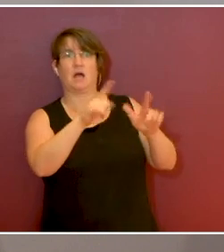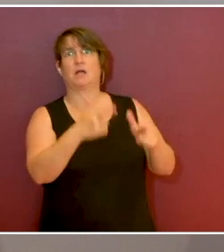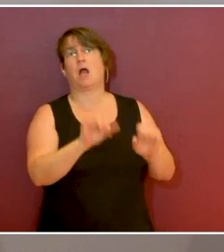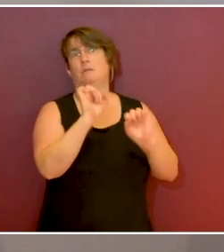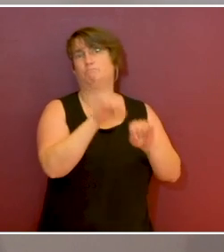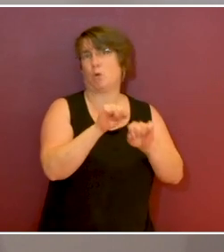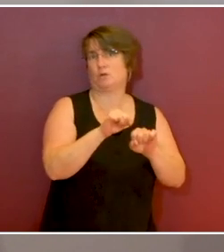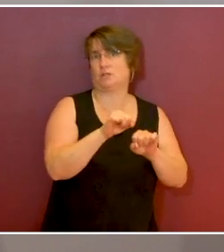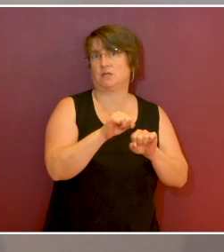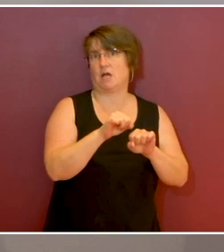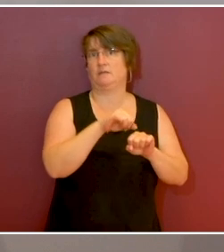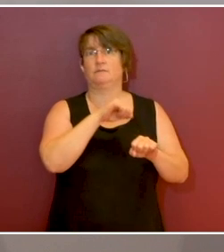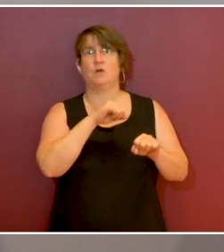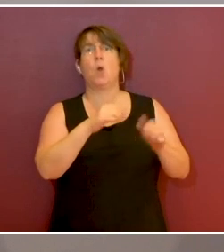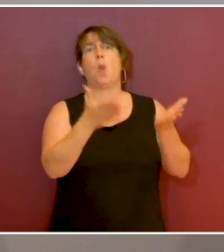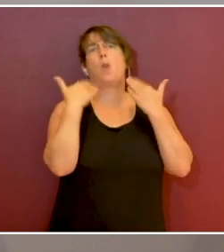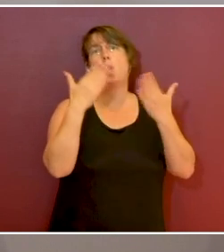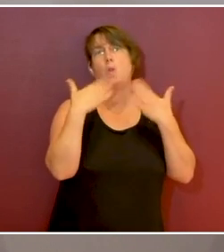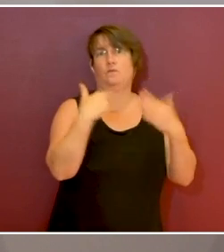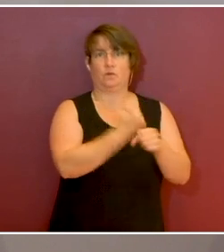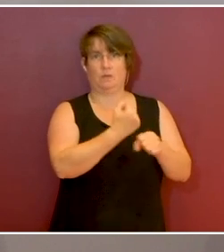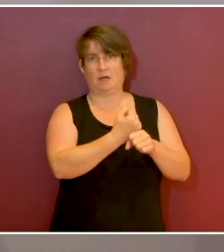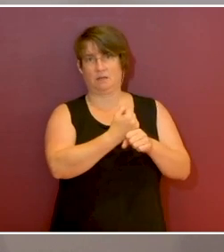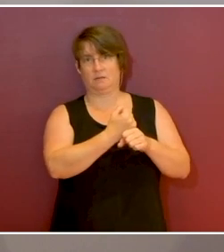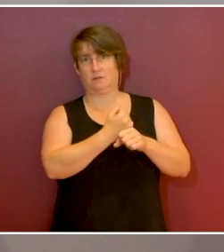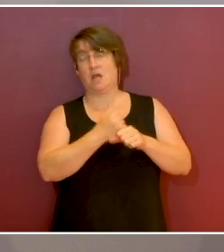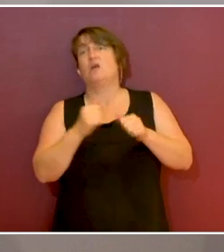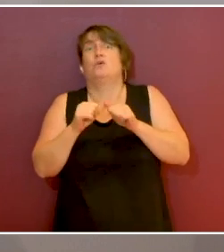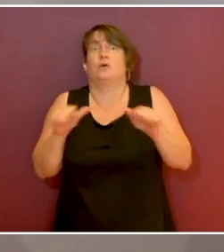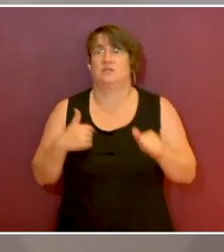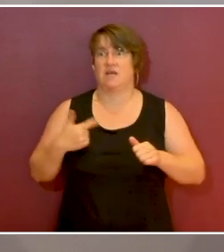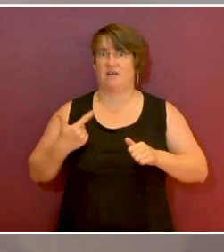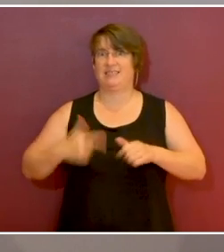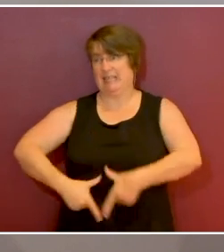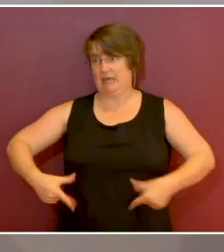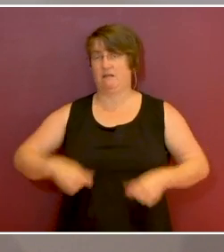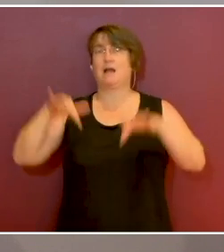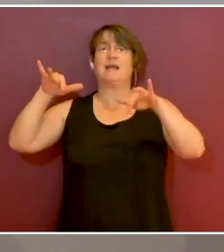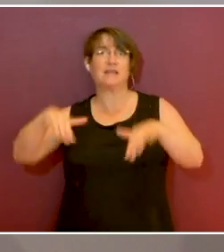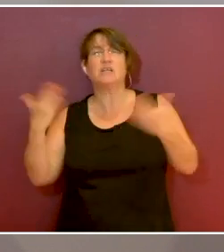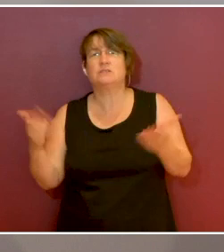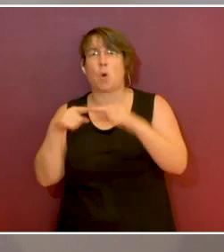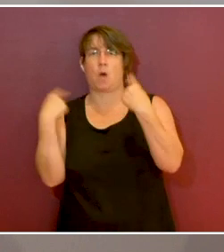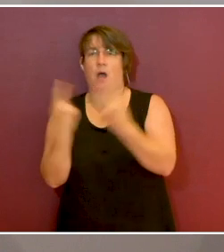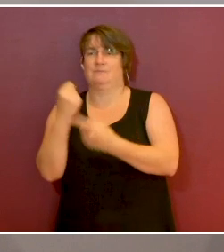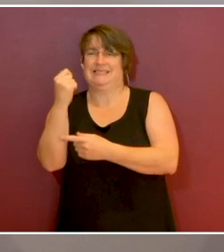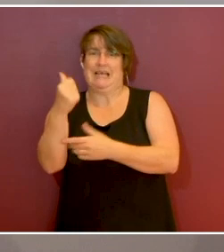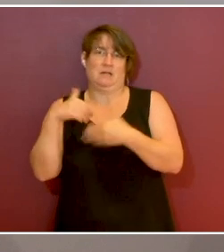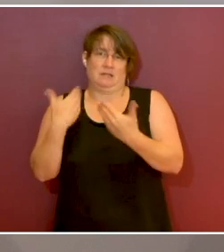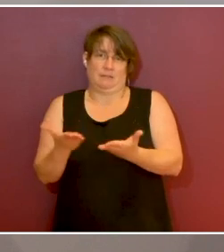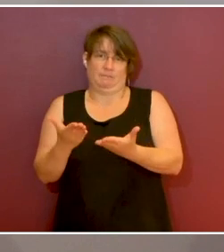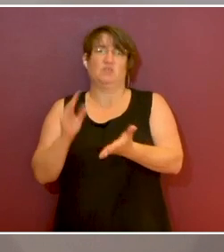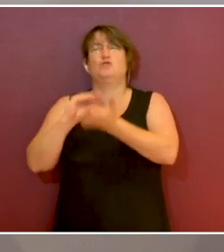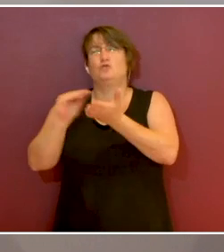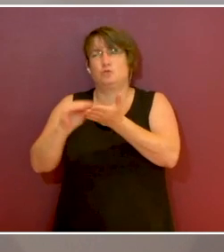zu werden. Glücklicherweise gibt es solche Räume in Kitas nur noch sehr selten, in Schulen manchmal häufiger,